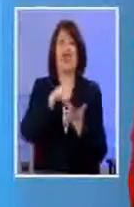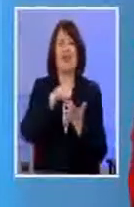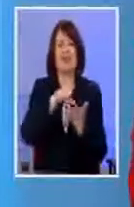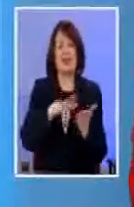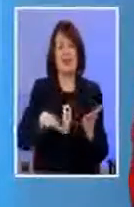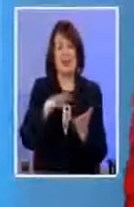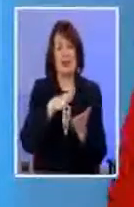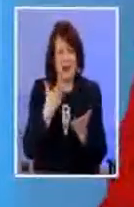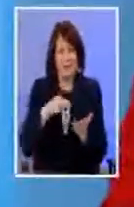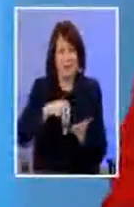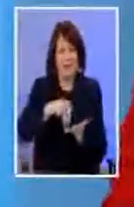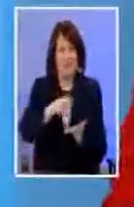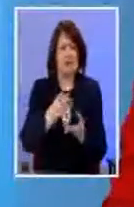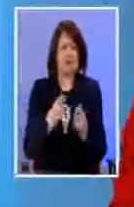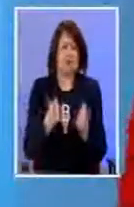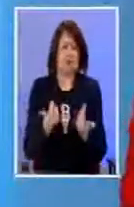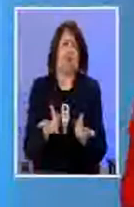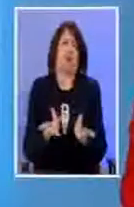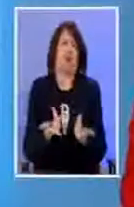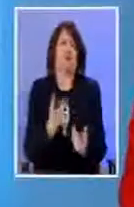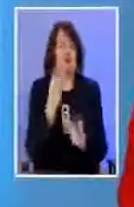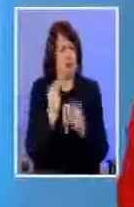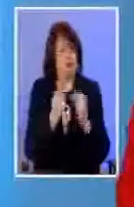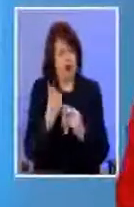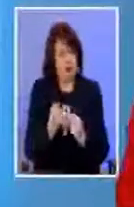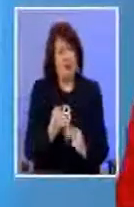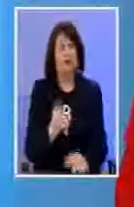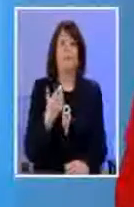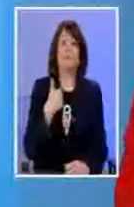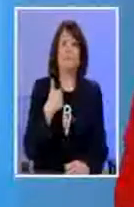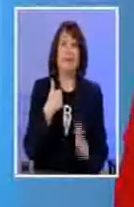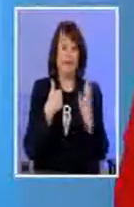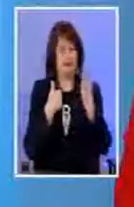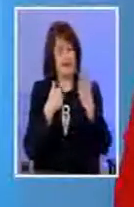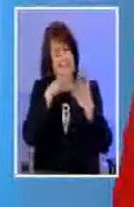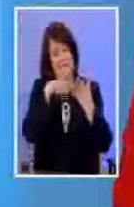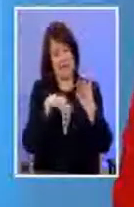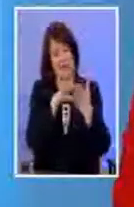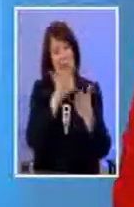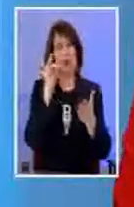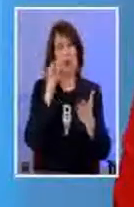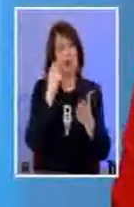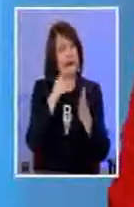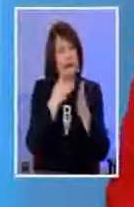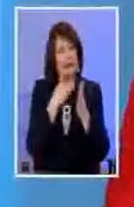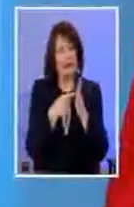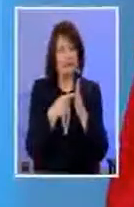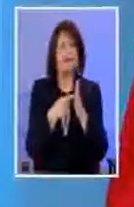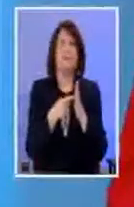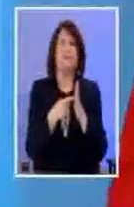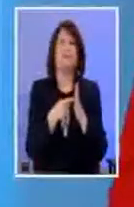να περπατήσουμε. Και επιλέγω ένα σημείο στο οποίο συμπυκνώνεται